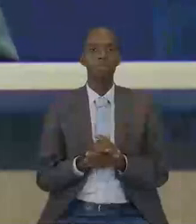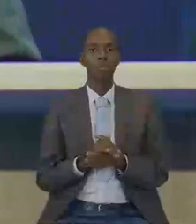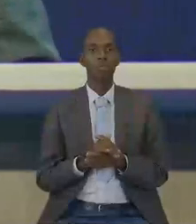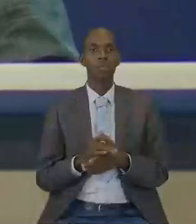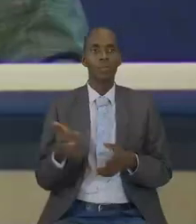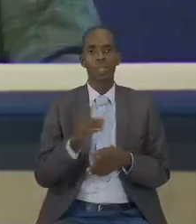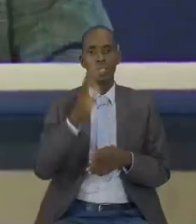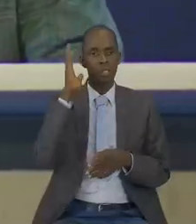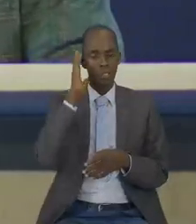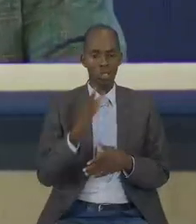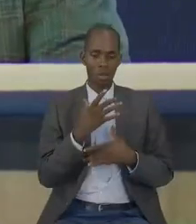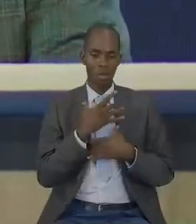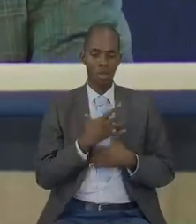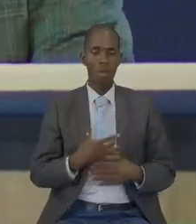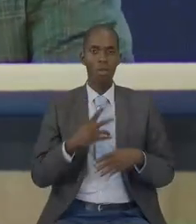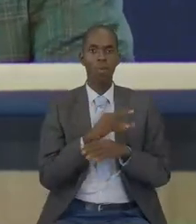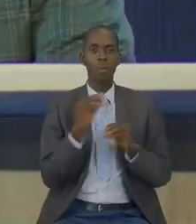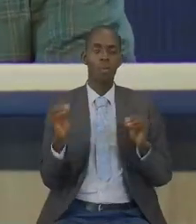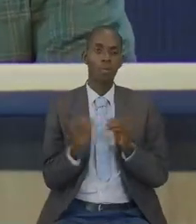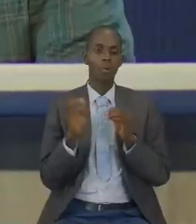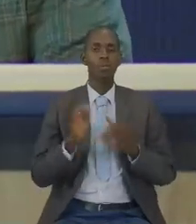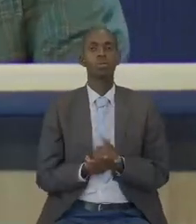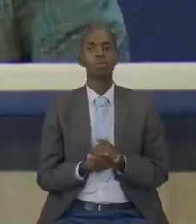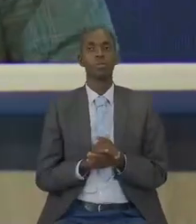Verset 16. Ils n'auront plus faim.